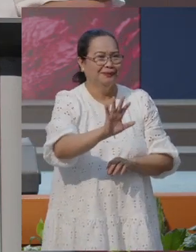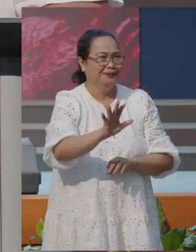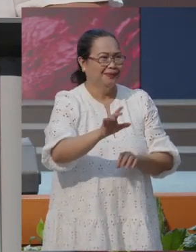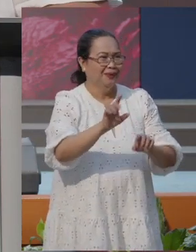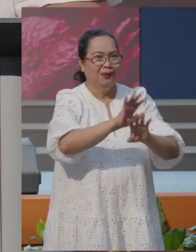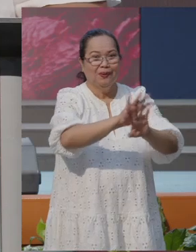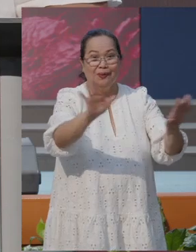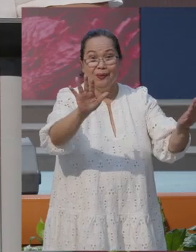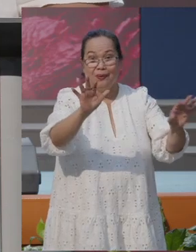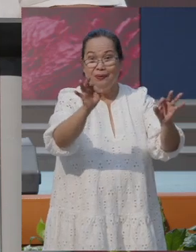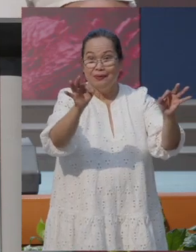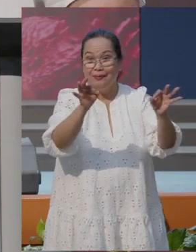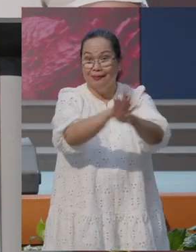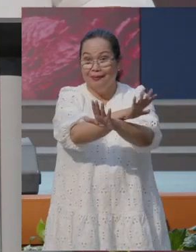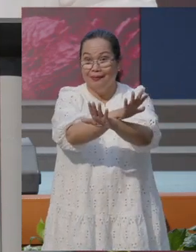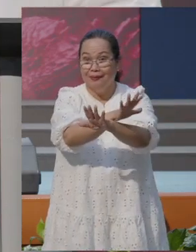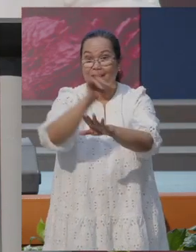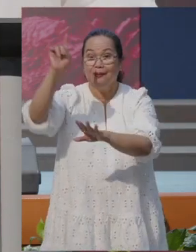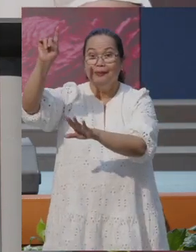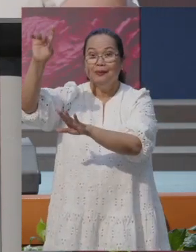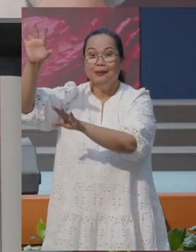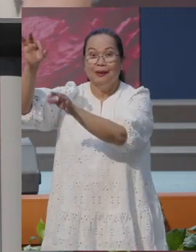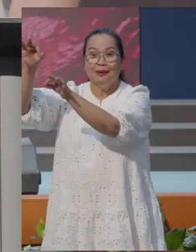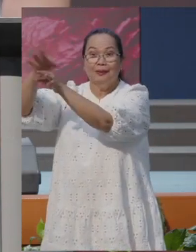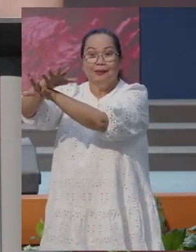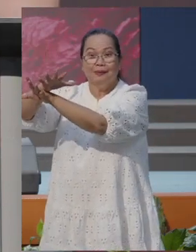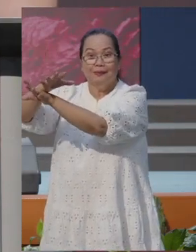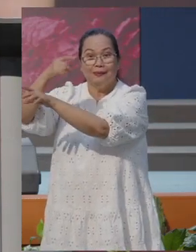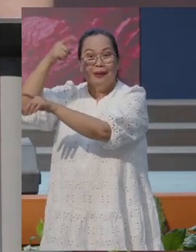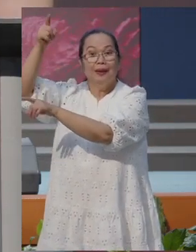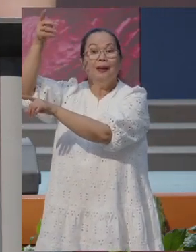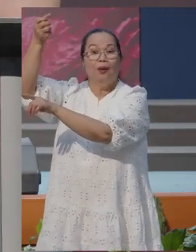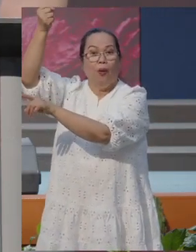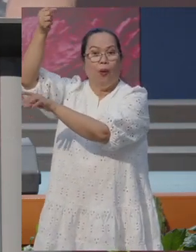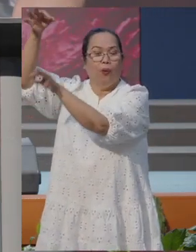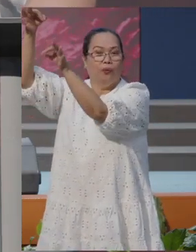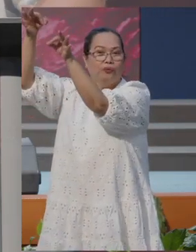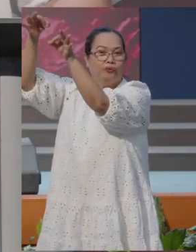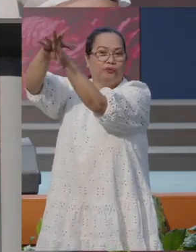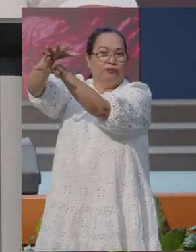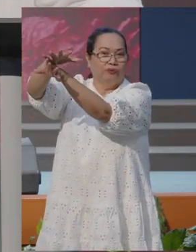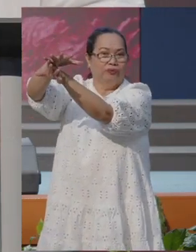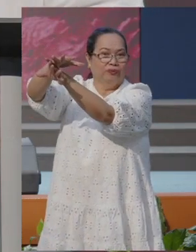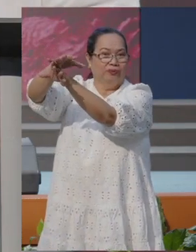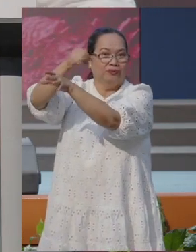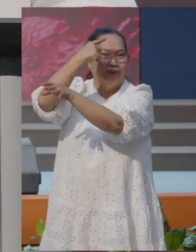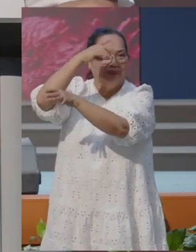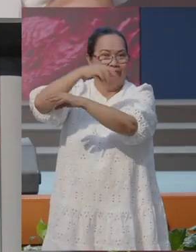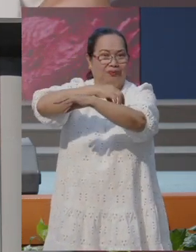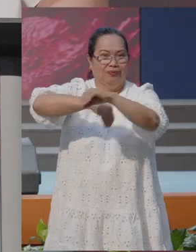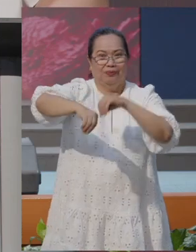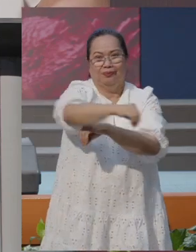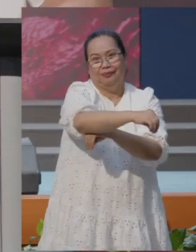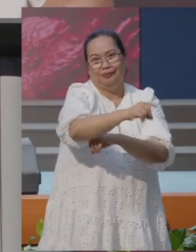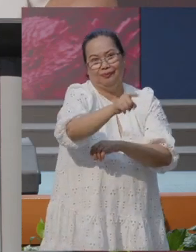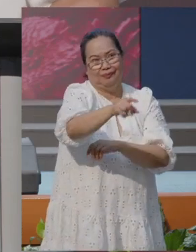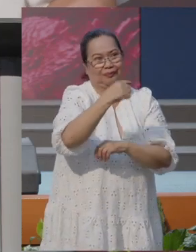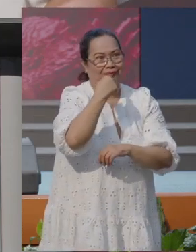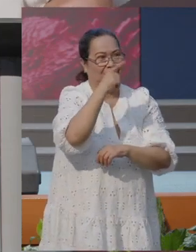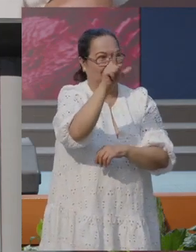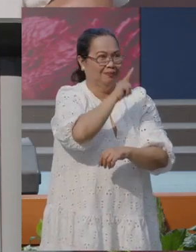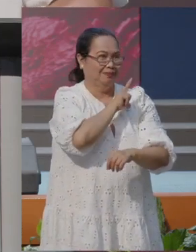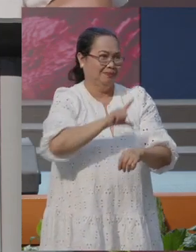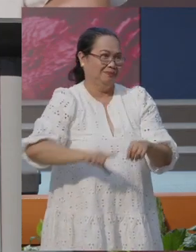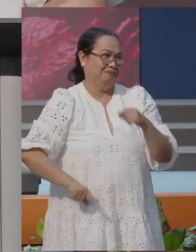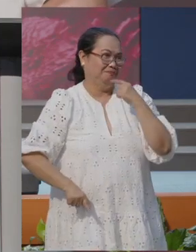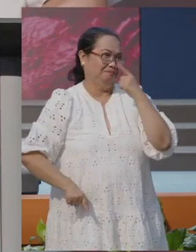gaganti, sapagkat ang Diyos ang gaganti para sa atin. Vengeance is mine, I will repay, says the Lord. Romans